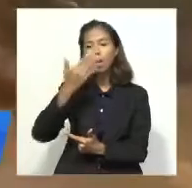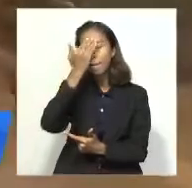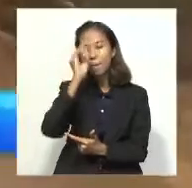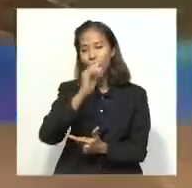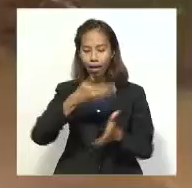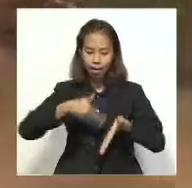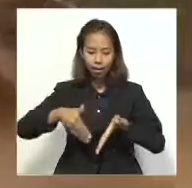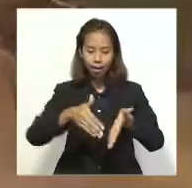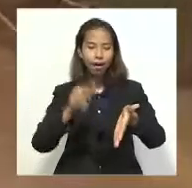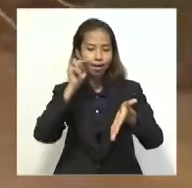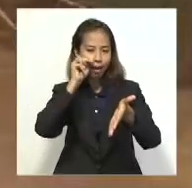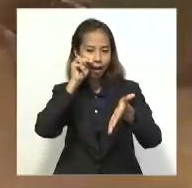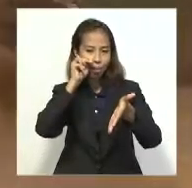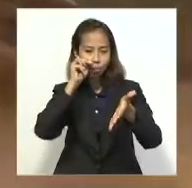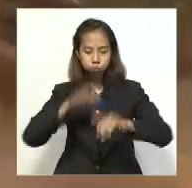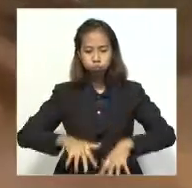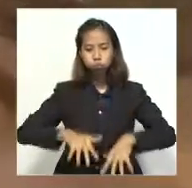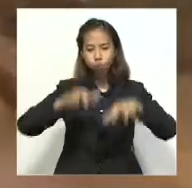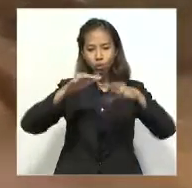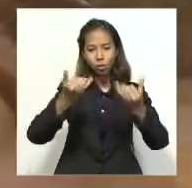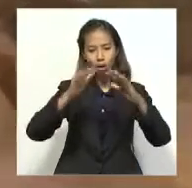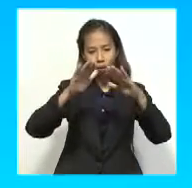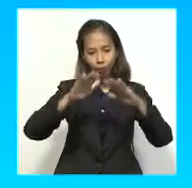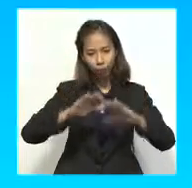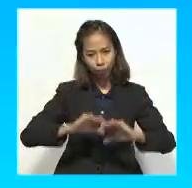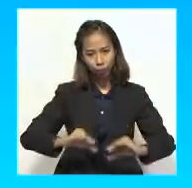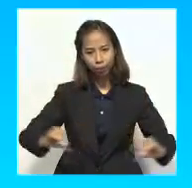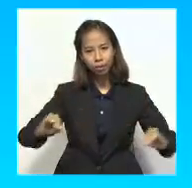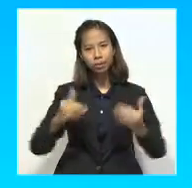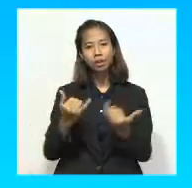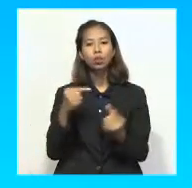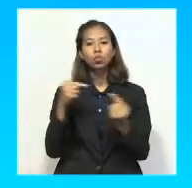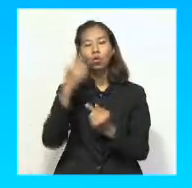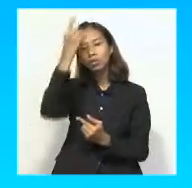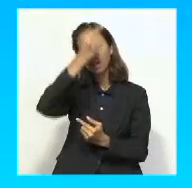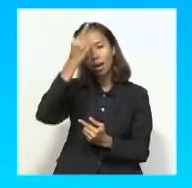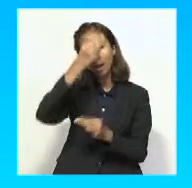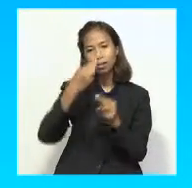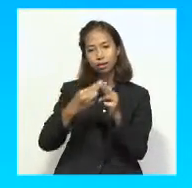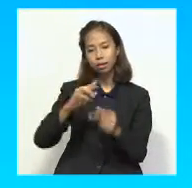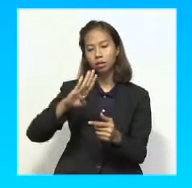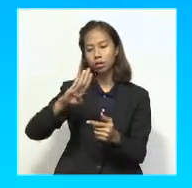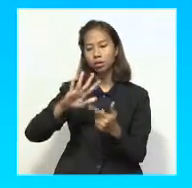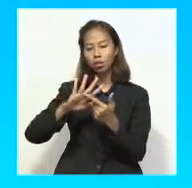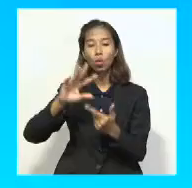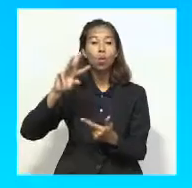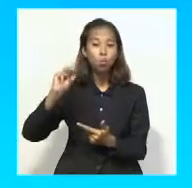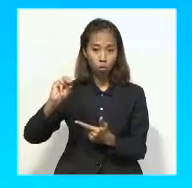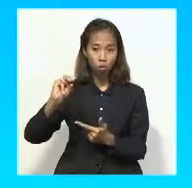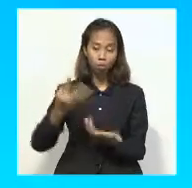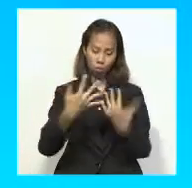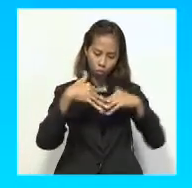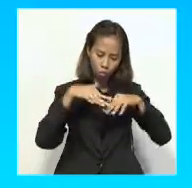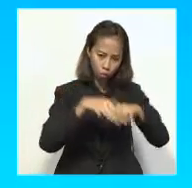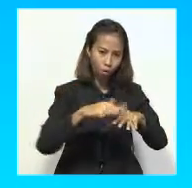เข้าสู่ภาวะปกติแล้วนะครับตอนนี้นะครับทางด้านของนักแสดงนะครับอย่างคุณบูมกฤตภักดิ์อุดมพาณิชย์นะครับและก็แฟนคลับก็ได้มา